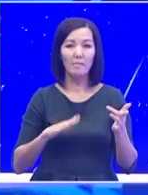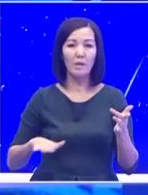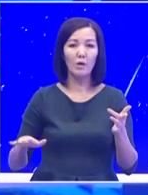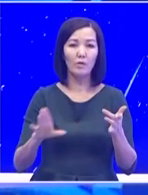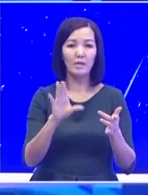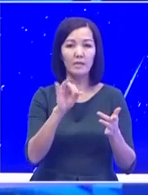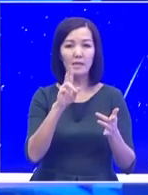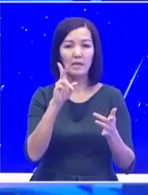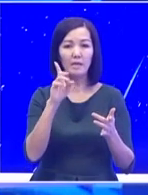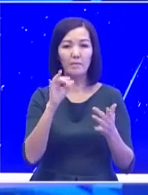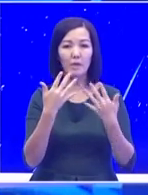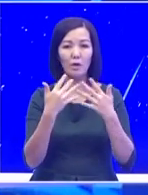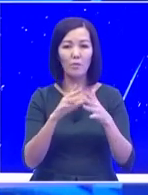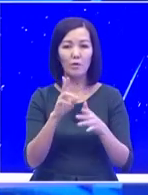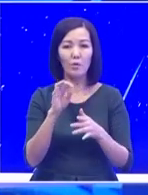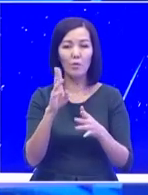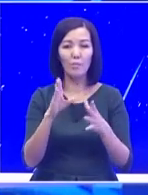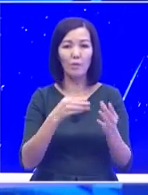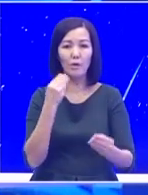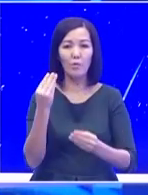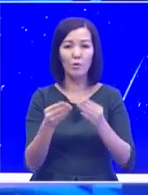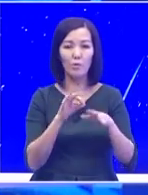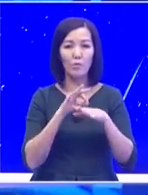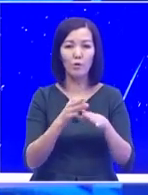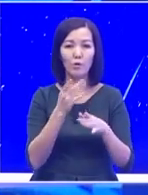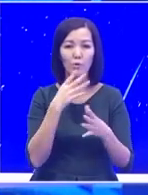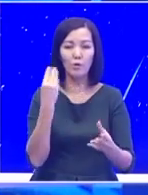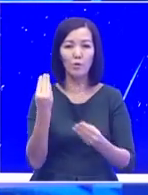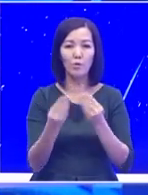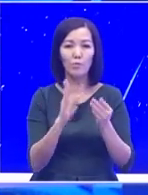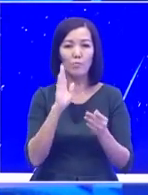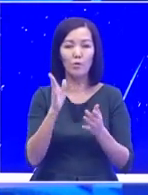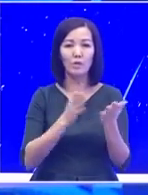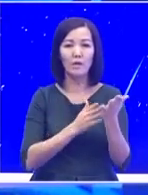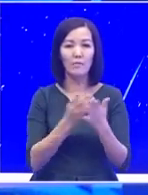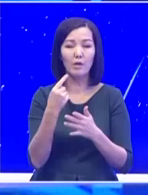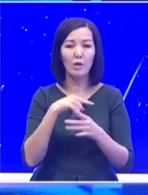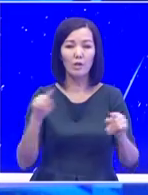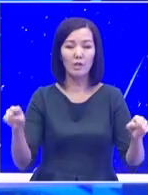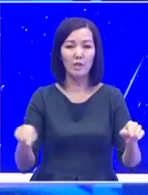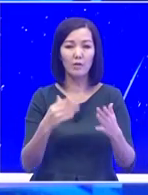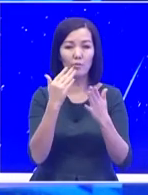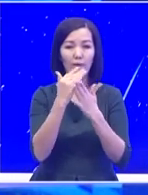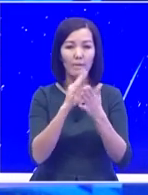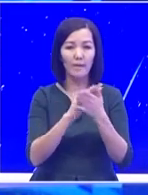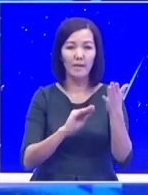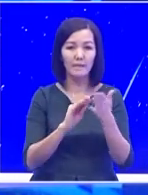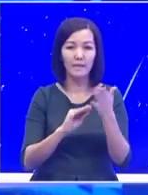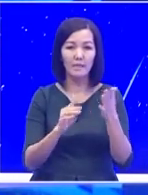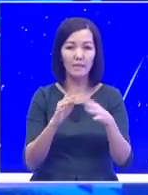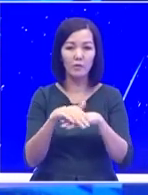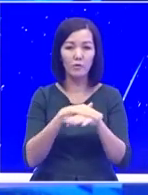Жамбыл ауданының Сарыбай би ауылында көкпар тартысты өтті. Ұлттық ойын болашаққа бағдар рухани жаңғыру бағдарламалық мақаласы